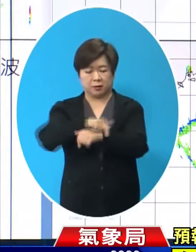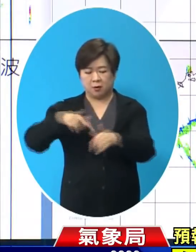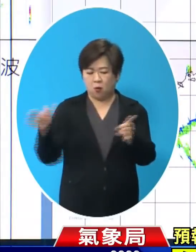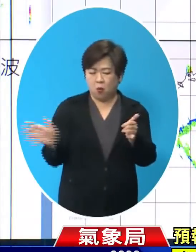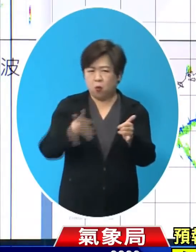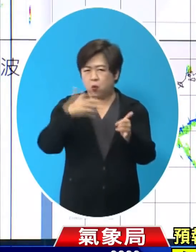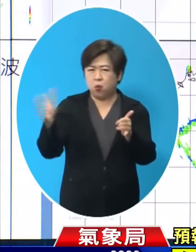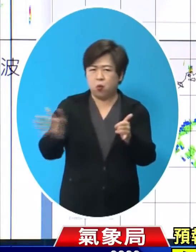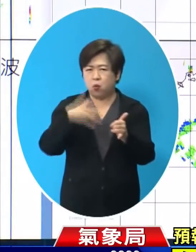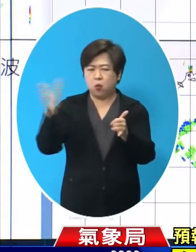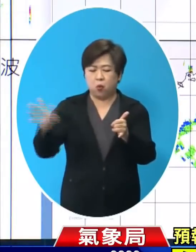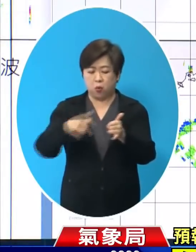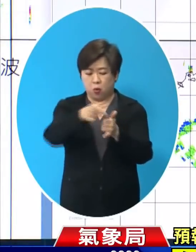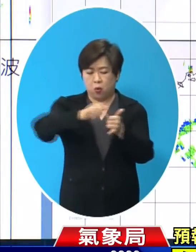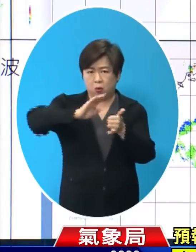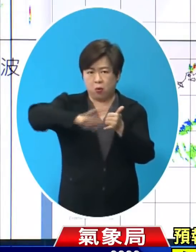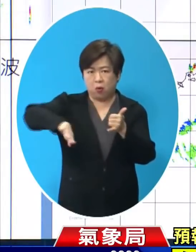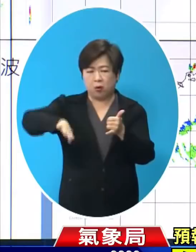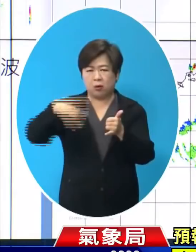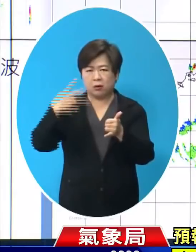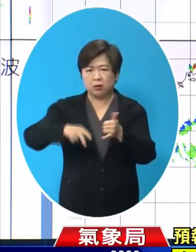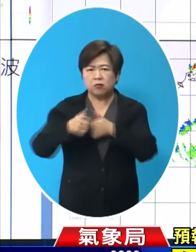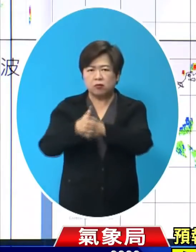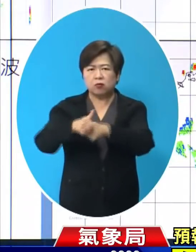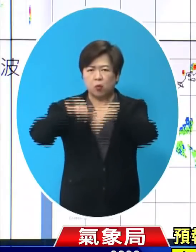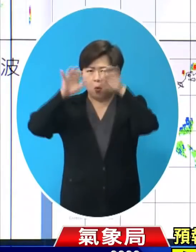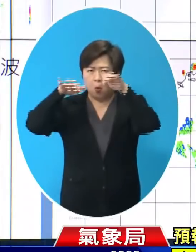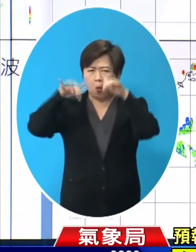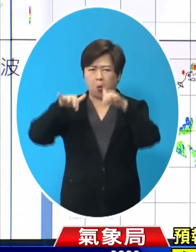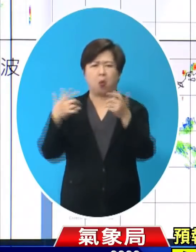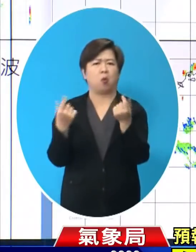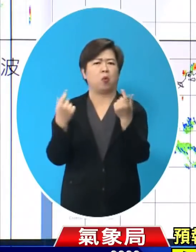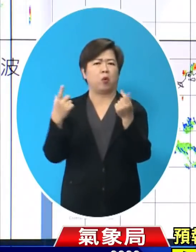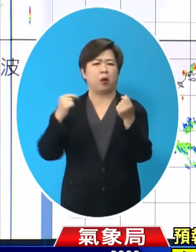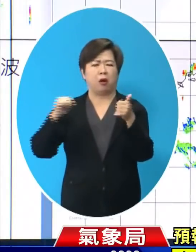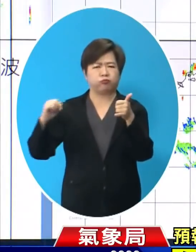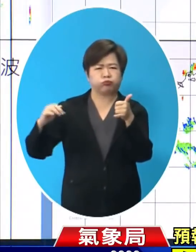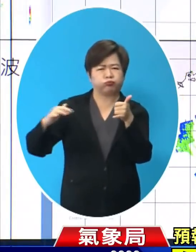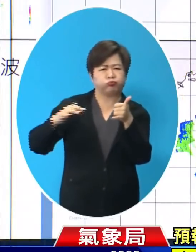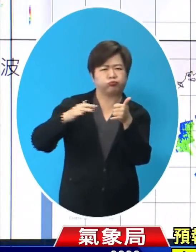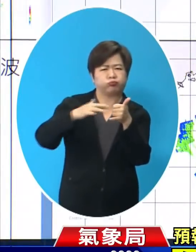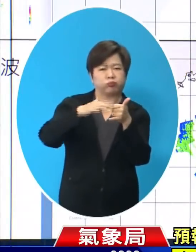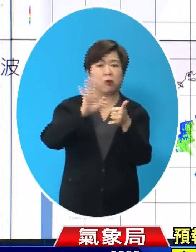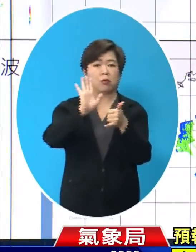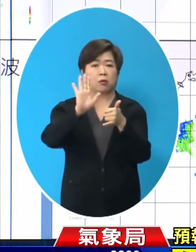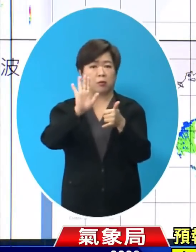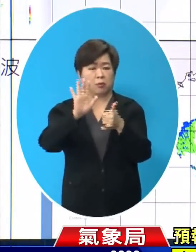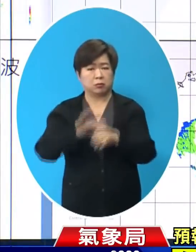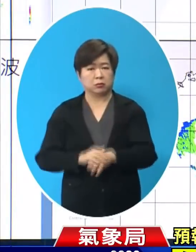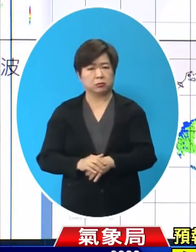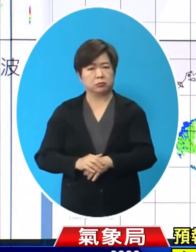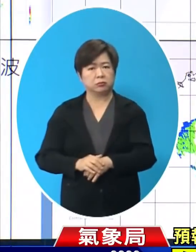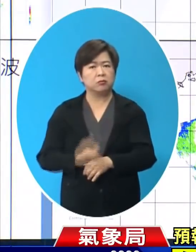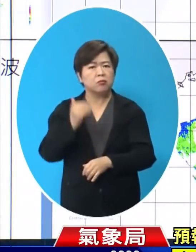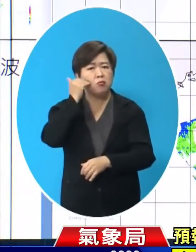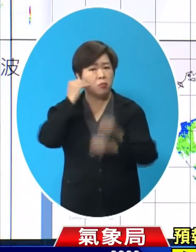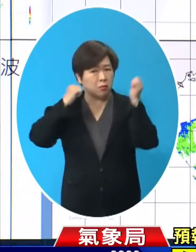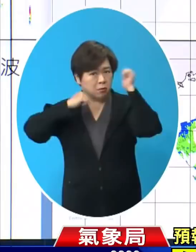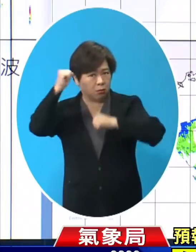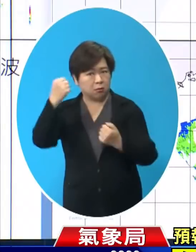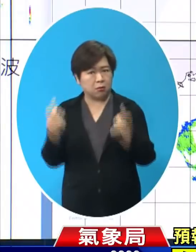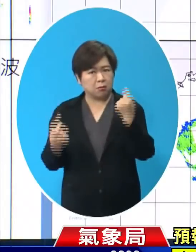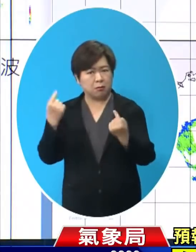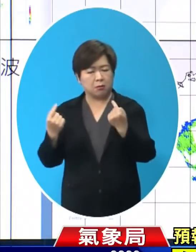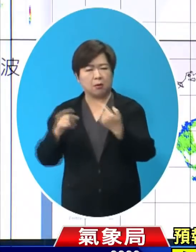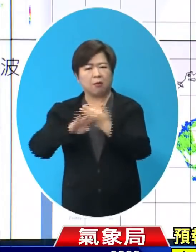响底下，中部跟南部回波还是相当的多，降雨的讯号还是相当明显。不过跟今天早上比起来，